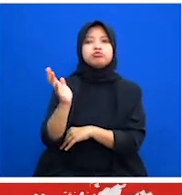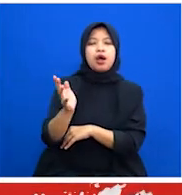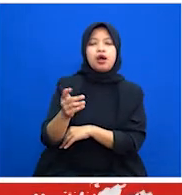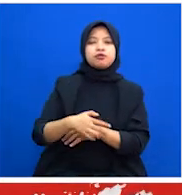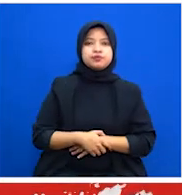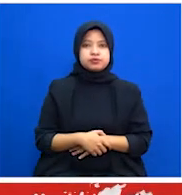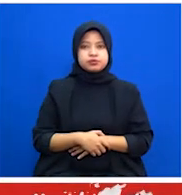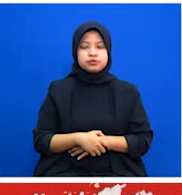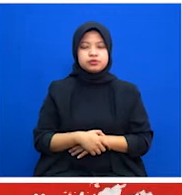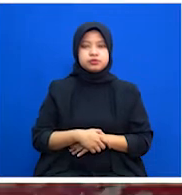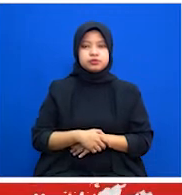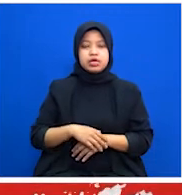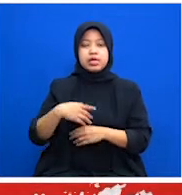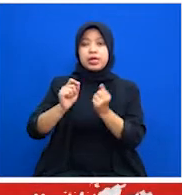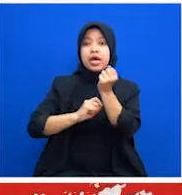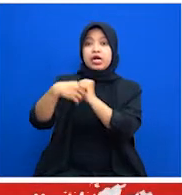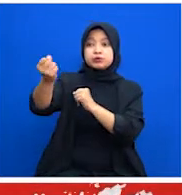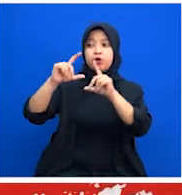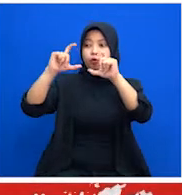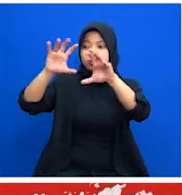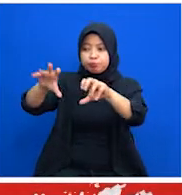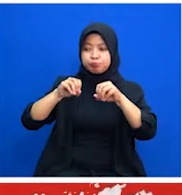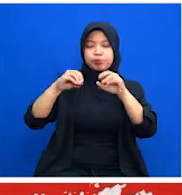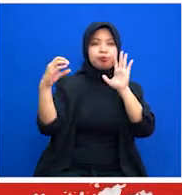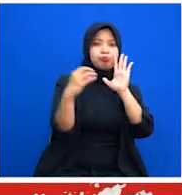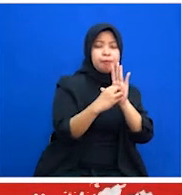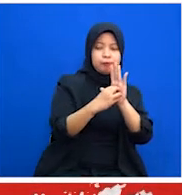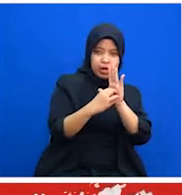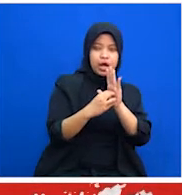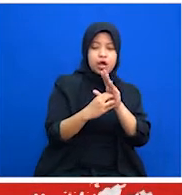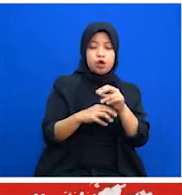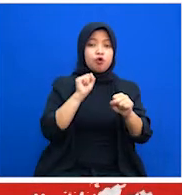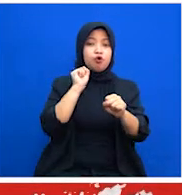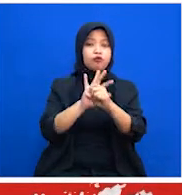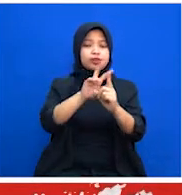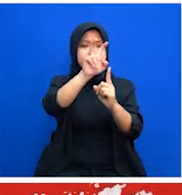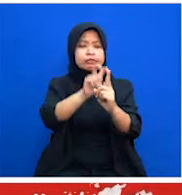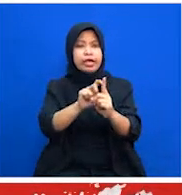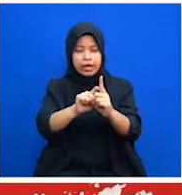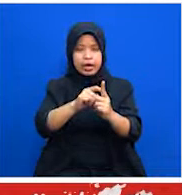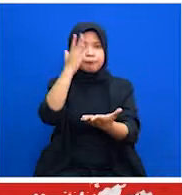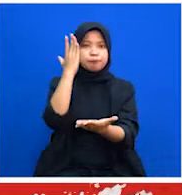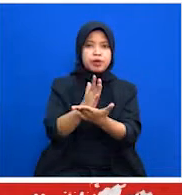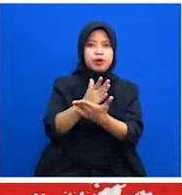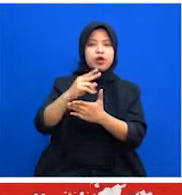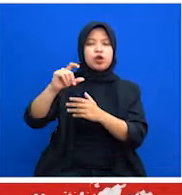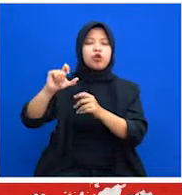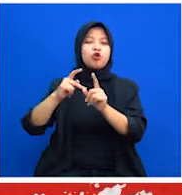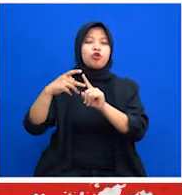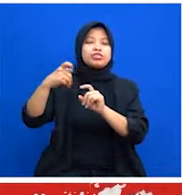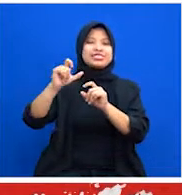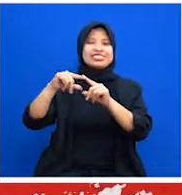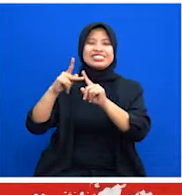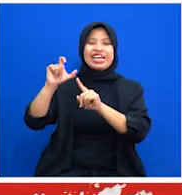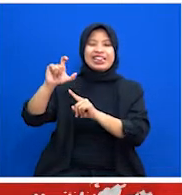di alam foto tangkapan layar disebutkan bahwa metode pemeriksaan covert 19 telah dipatenkan oleh Roads cair di